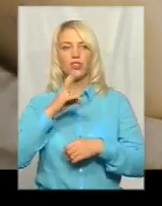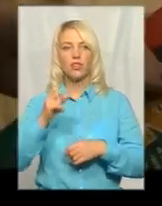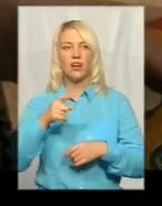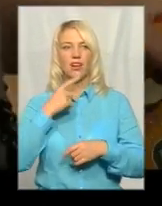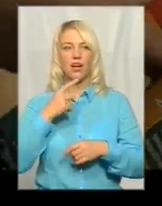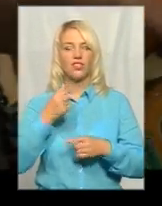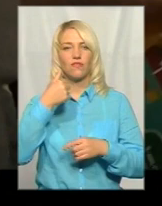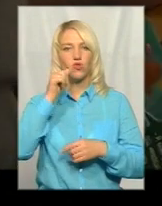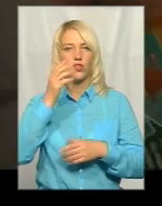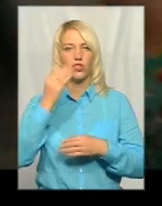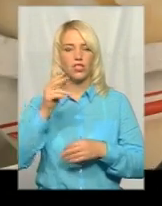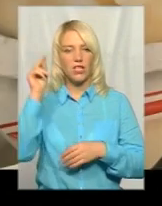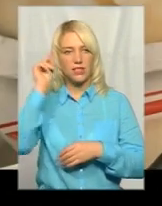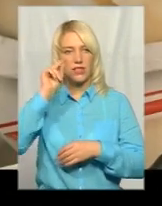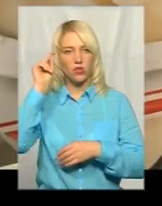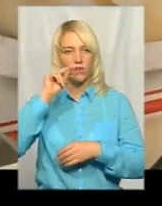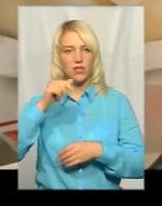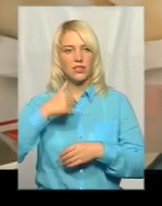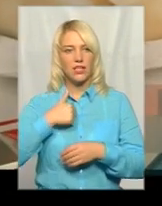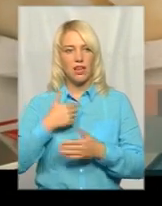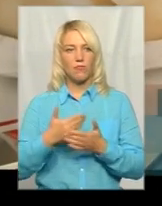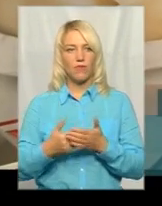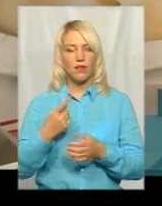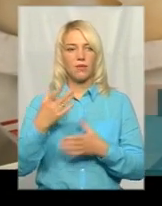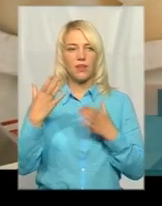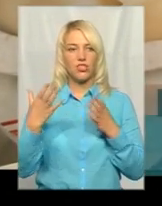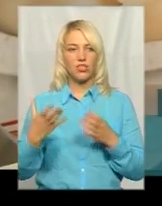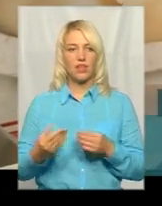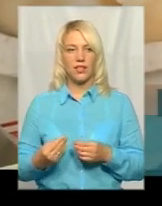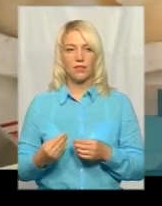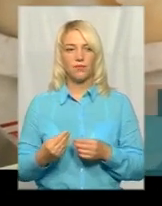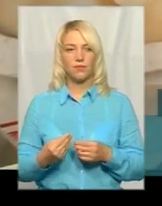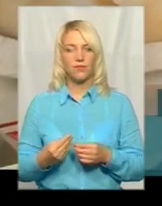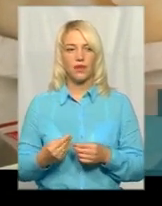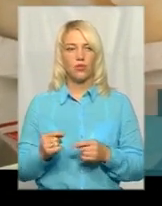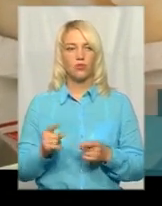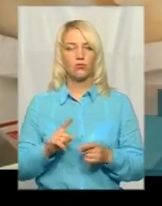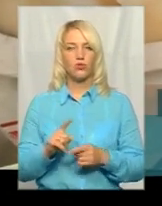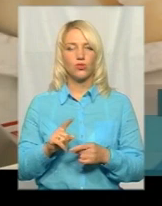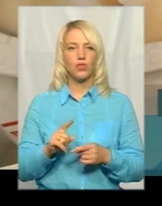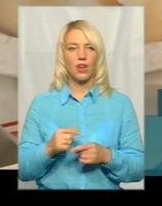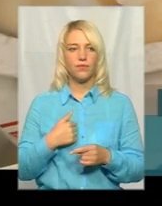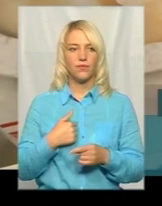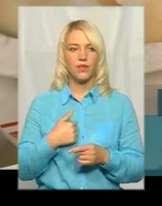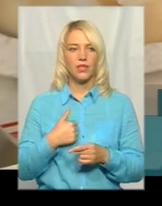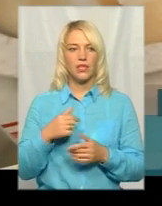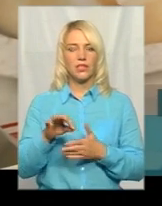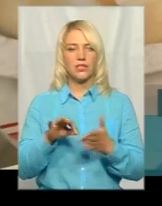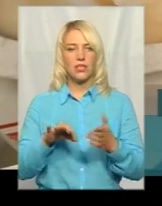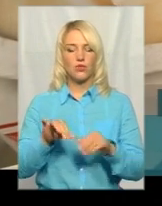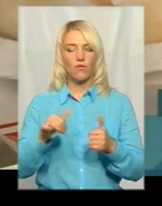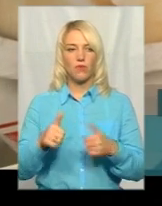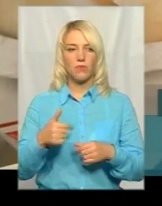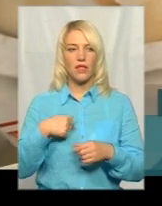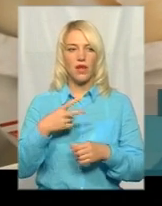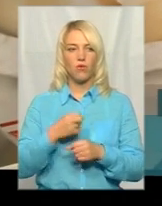каже, вчора ще стажувалася. Я буквально перший день. Тому що я і зразу ж оформляли